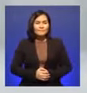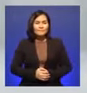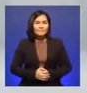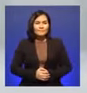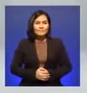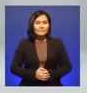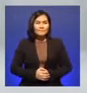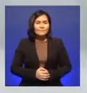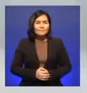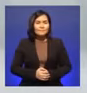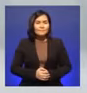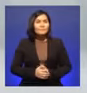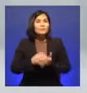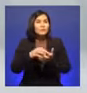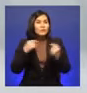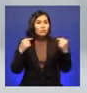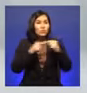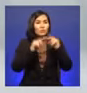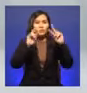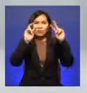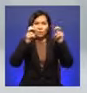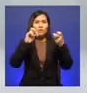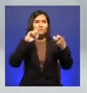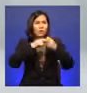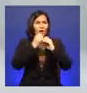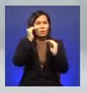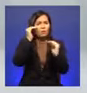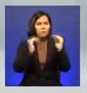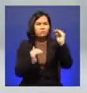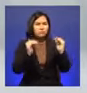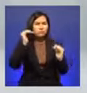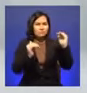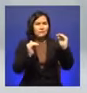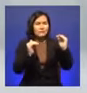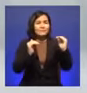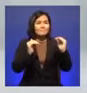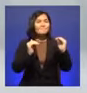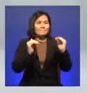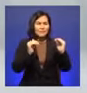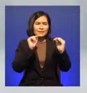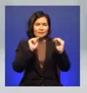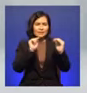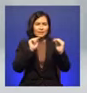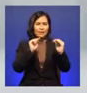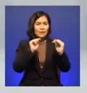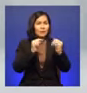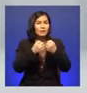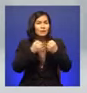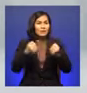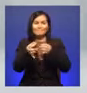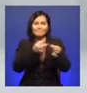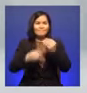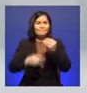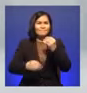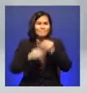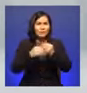ถานการณ์ความเหลื่อมล้ำที่จะปรากฏขึ้นขยายต่ออีกสักนิดค่ะว่าสถานการณ์และผ